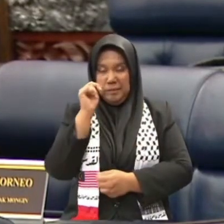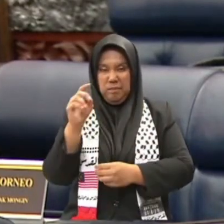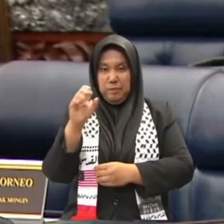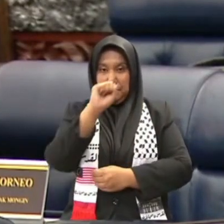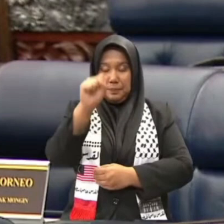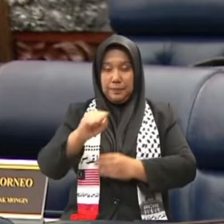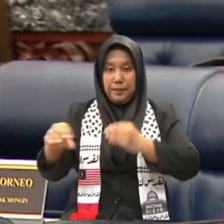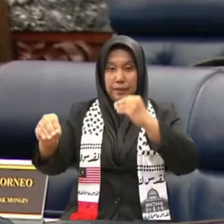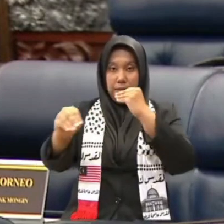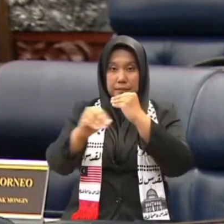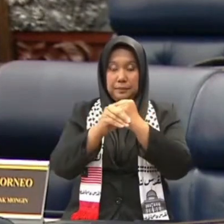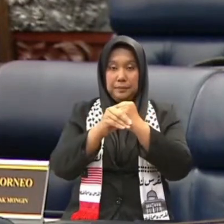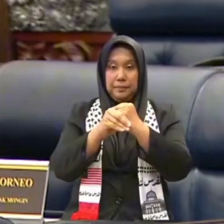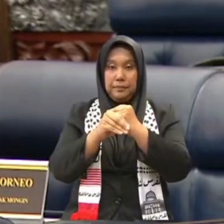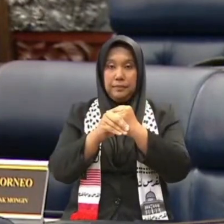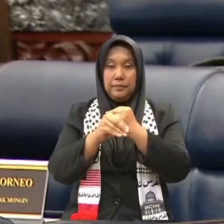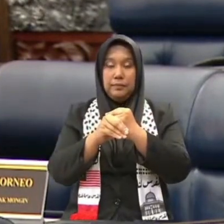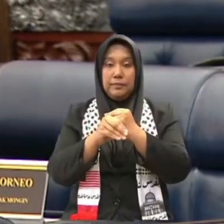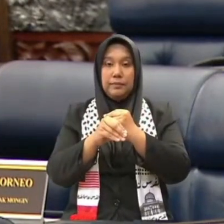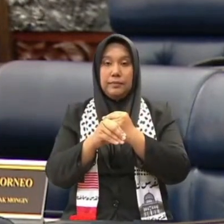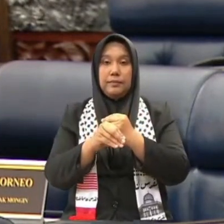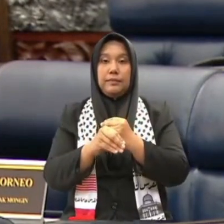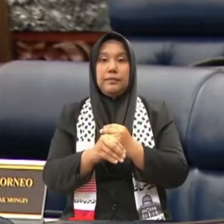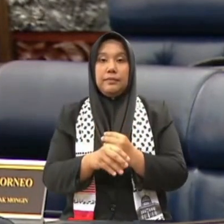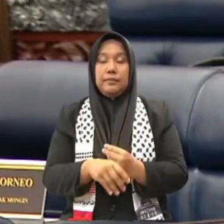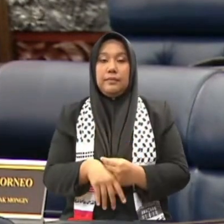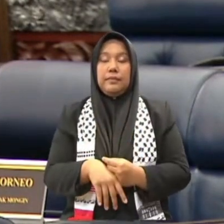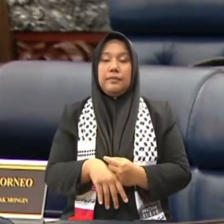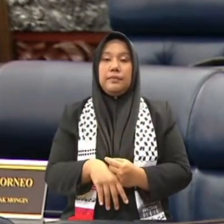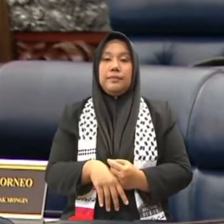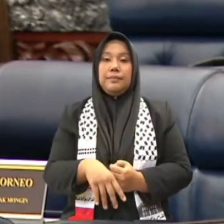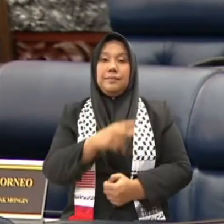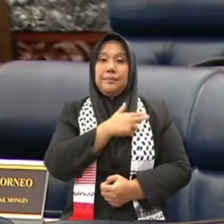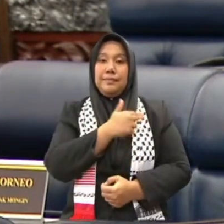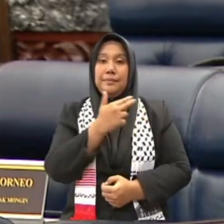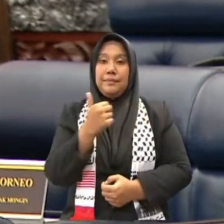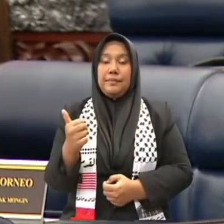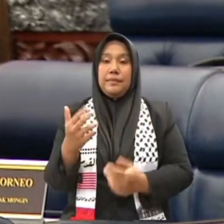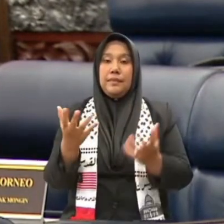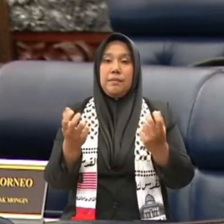pihak penguatkuasa Indonesia hendak menangkap dan membawa